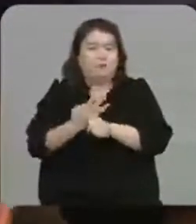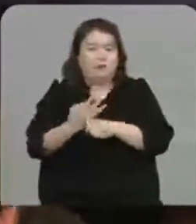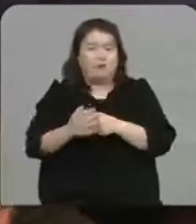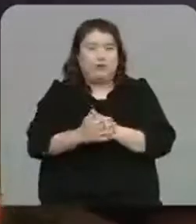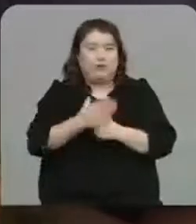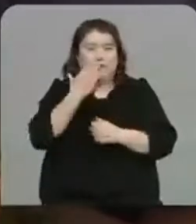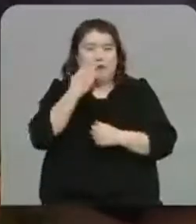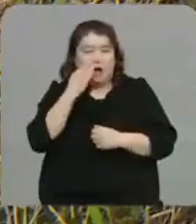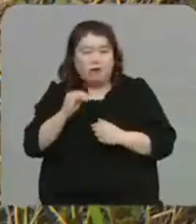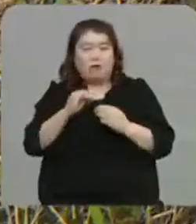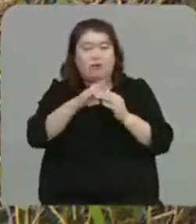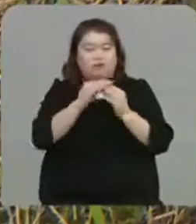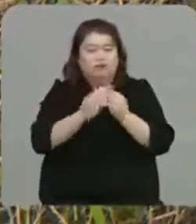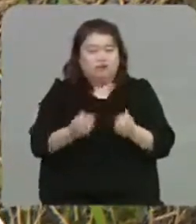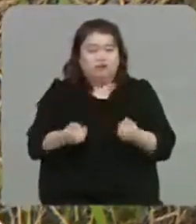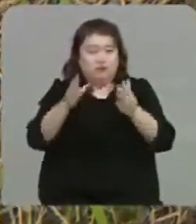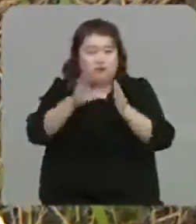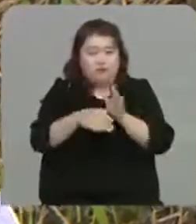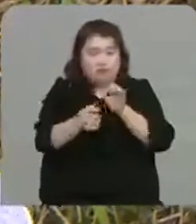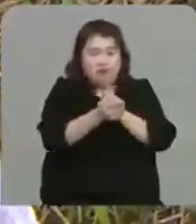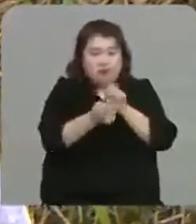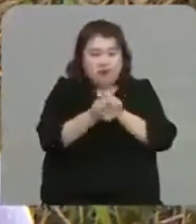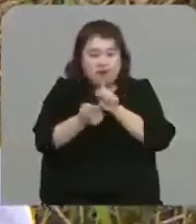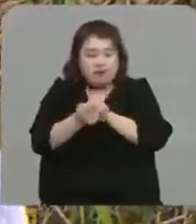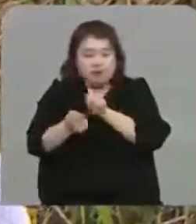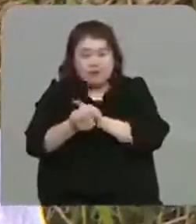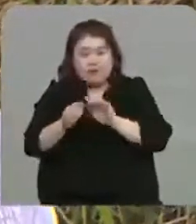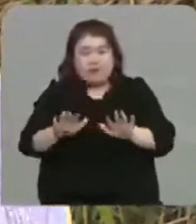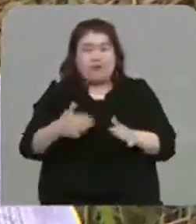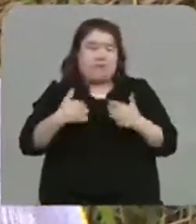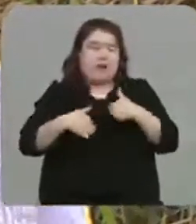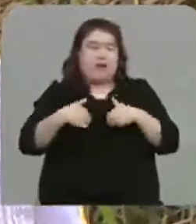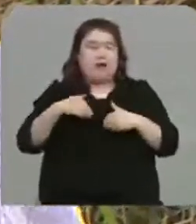여겼던 명절날 평범한 일상이 이제는 반갑기만 합니다.